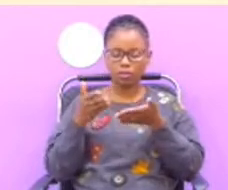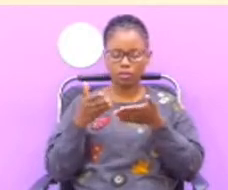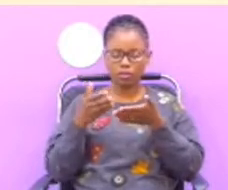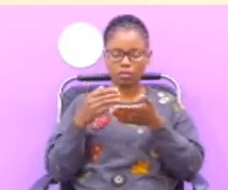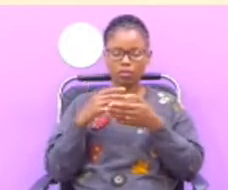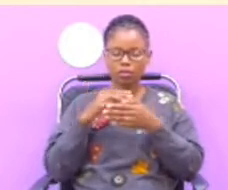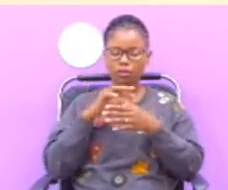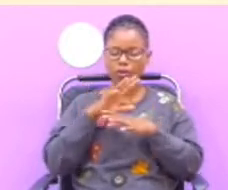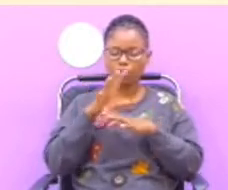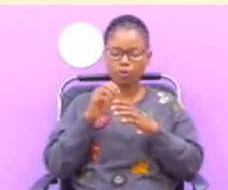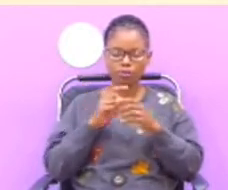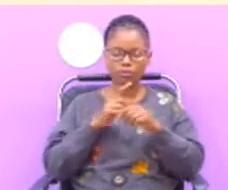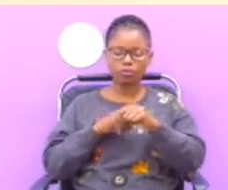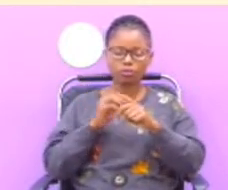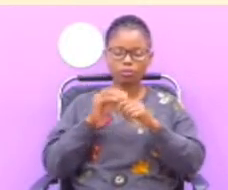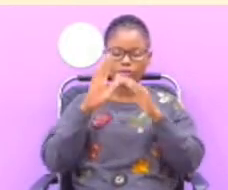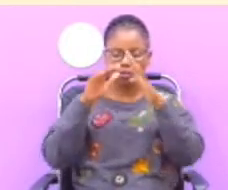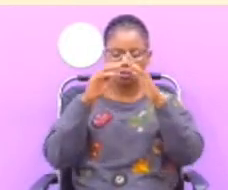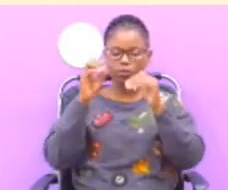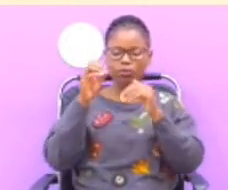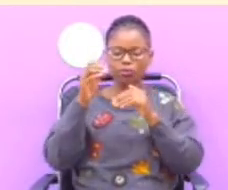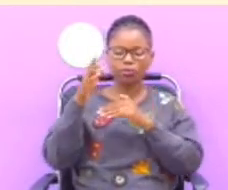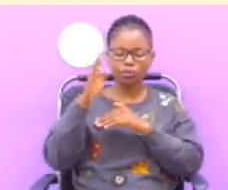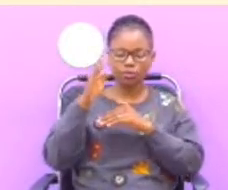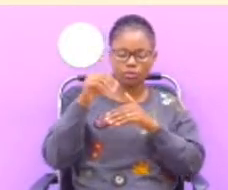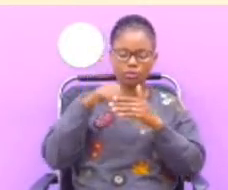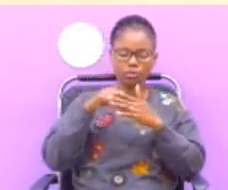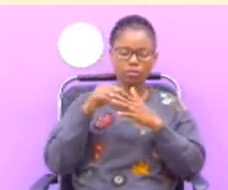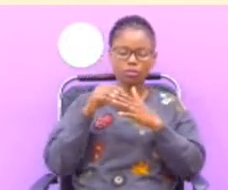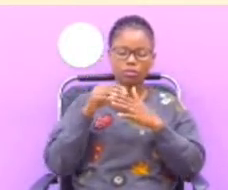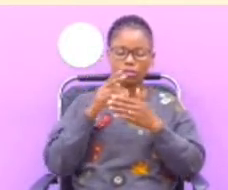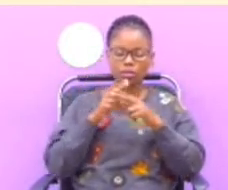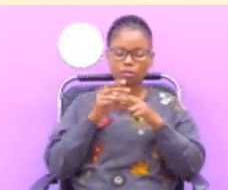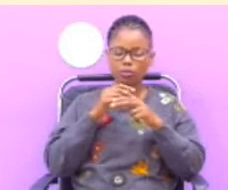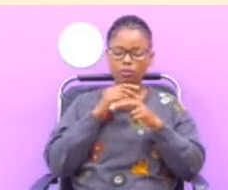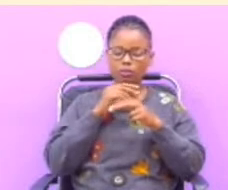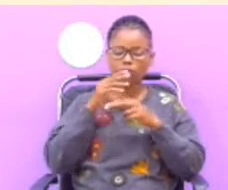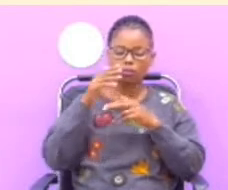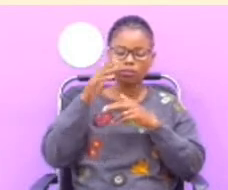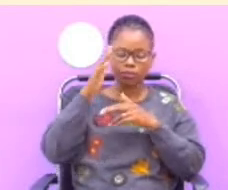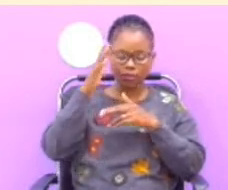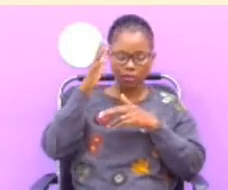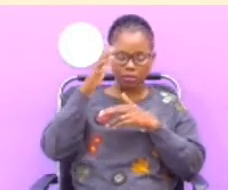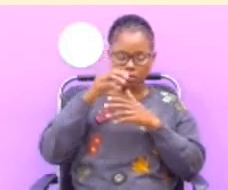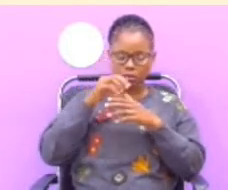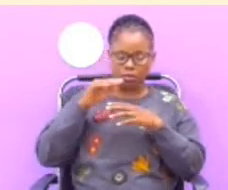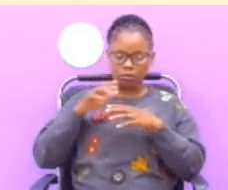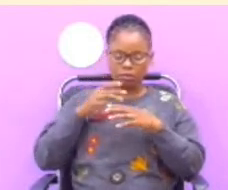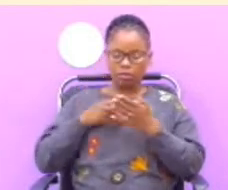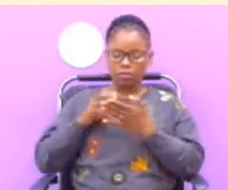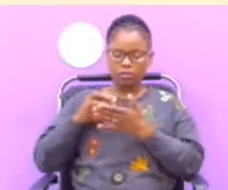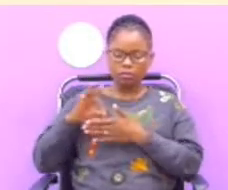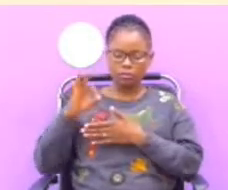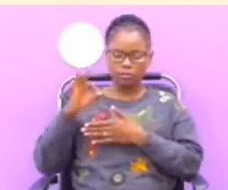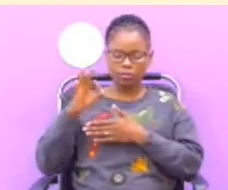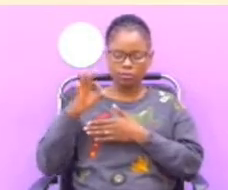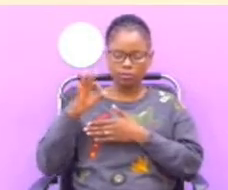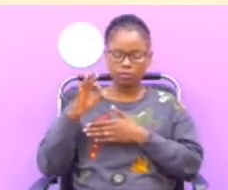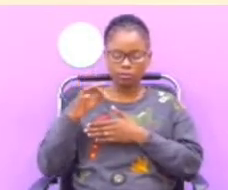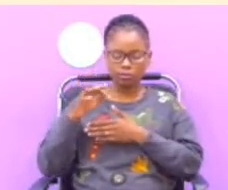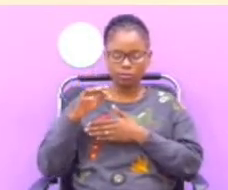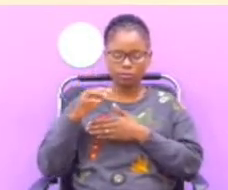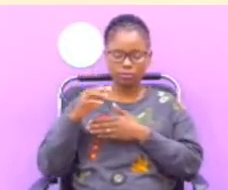hitho cia ũthamaki wa Ngai thĩinĩ wa rĩtwa rĩa Ngai Ithe Ngai Mũriũ na Ngai Roho Mũtheru Ngai